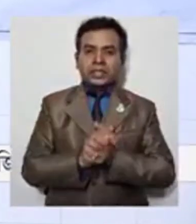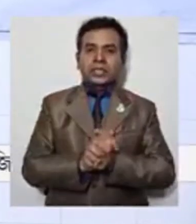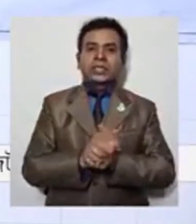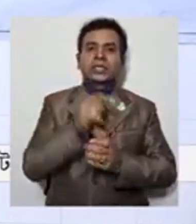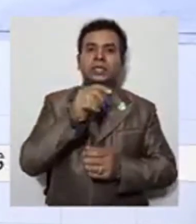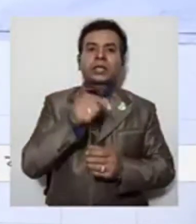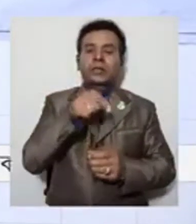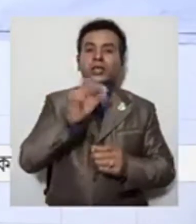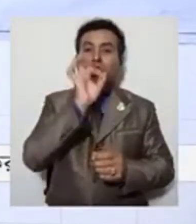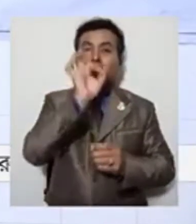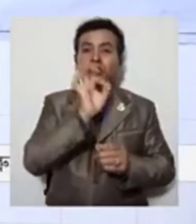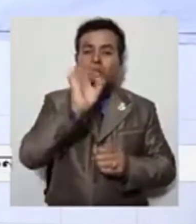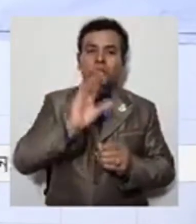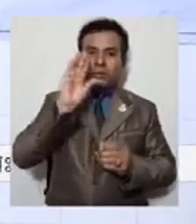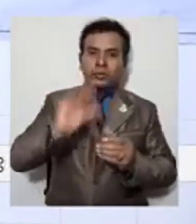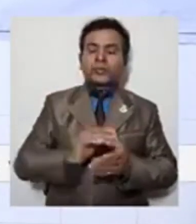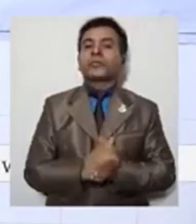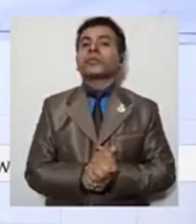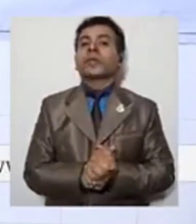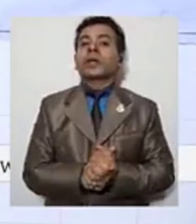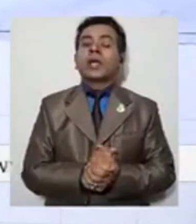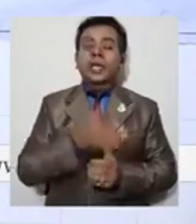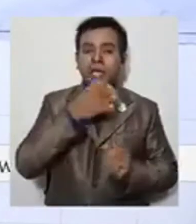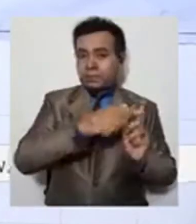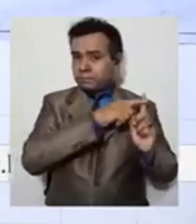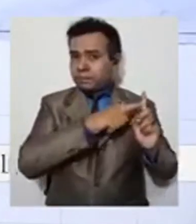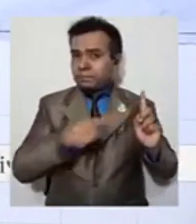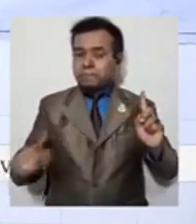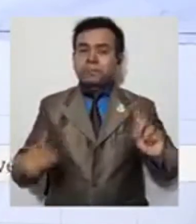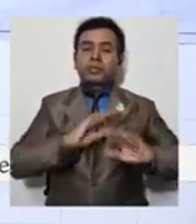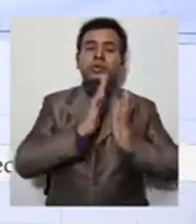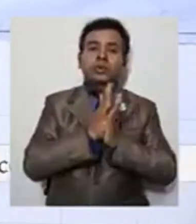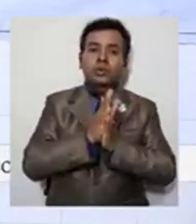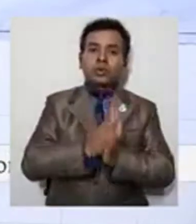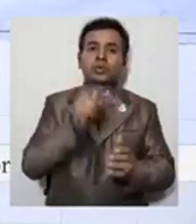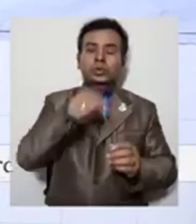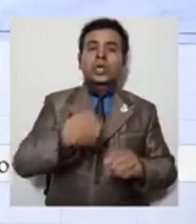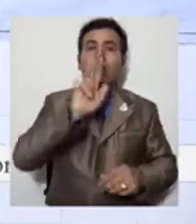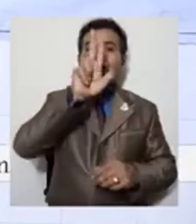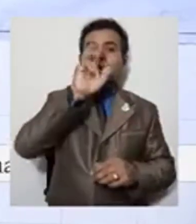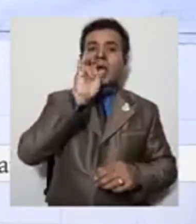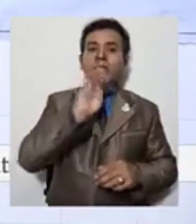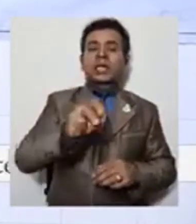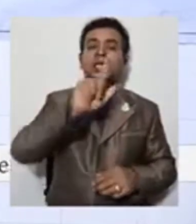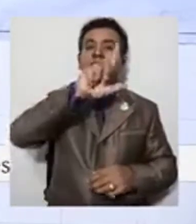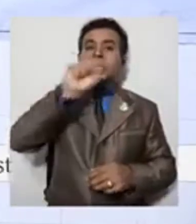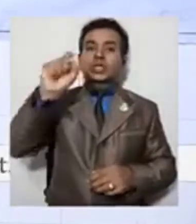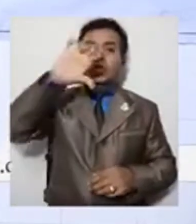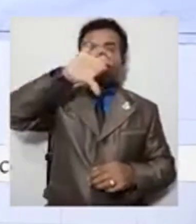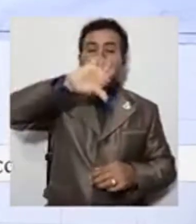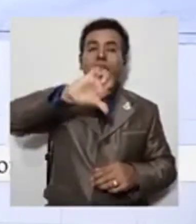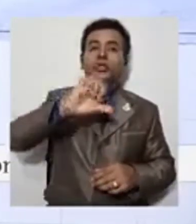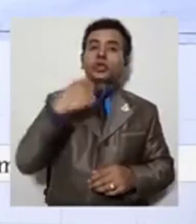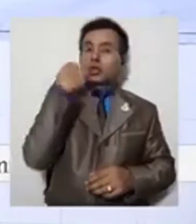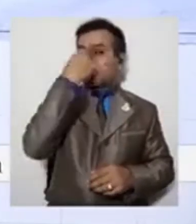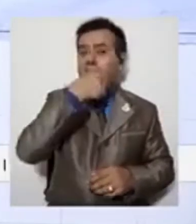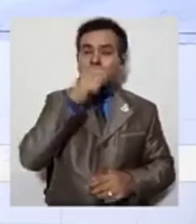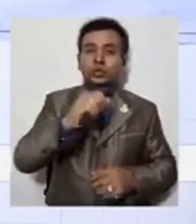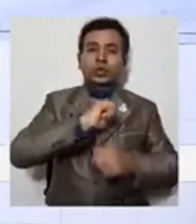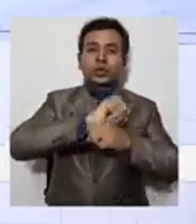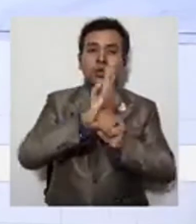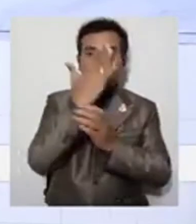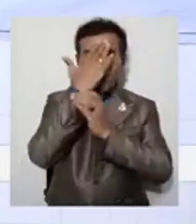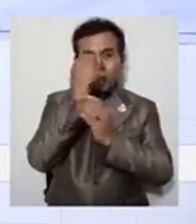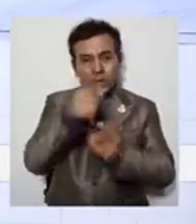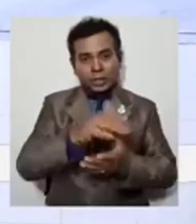কোভিড পজিটিভ রোগী বা শনাক্ত রোগীর সংখ্যা শতাংশের সংখ্যা কমেছে আমরা এ পর্যন্ত শনাক্ত